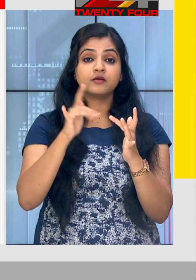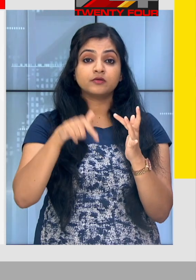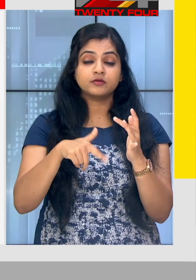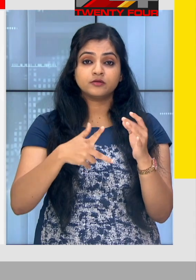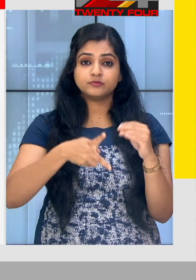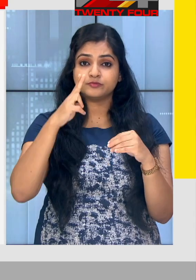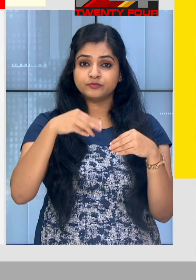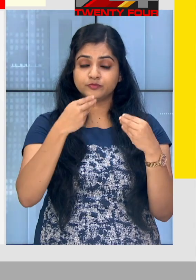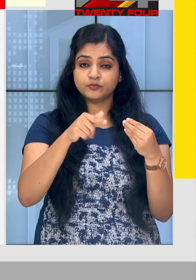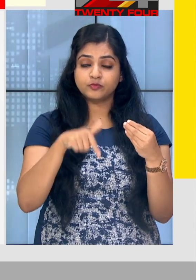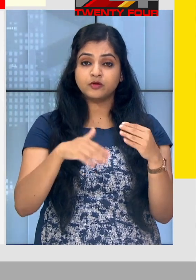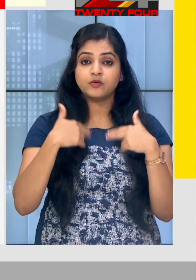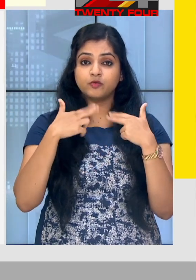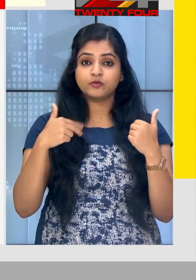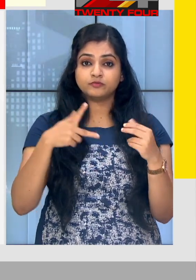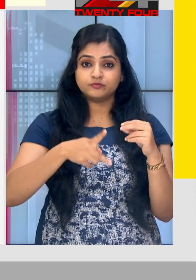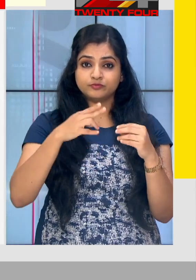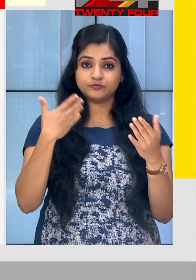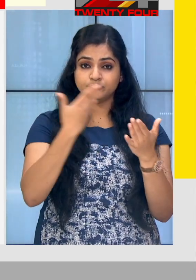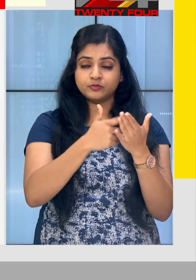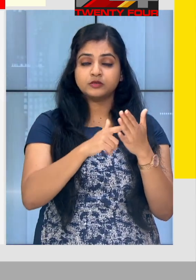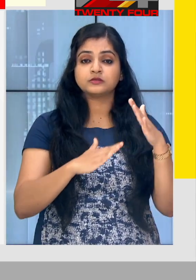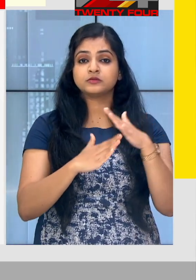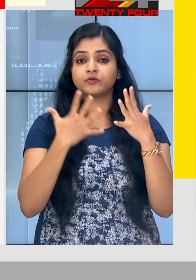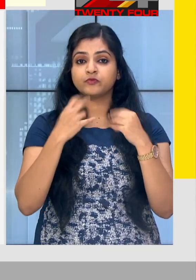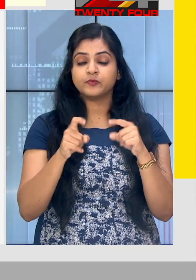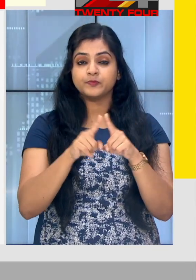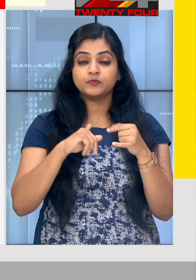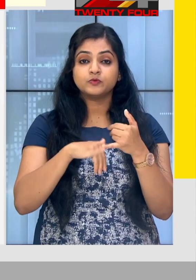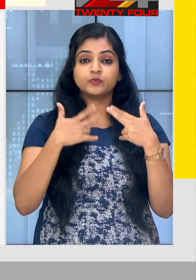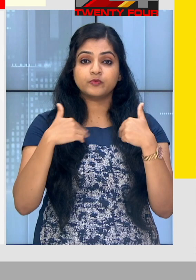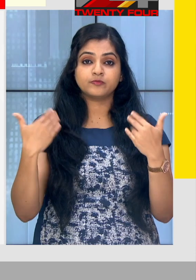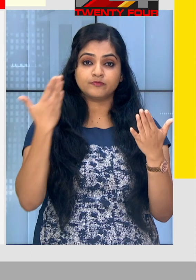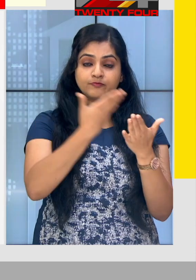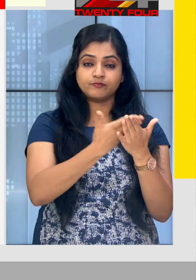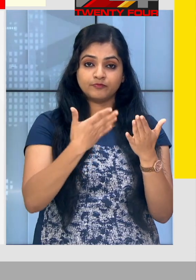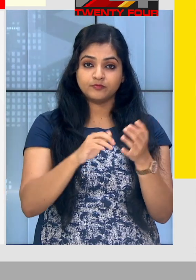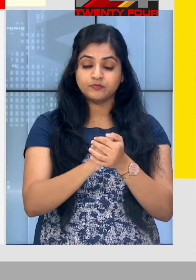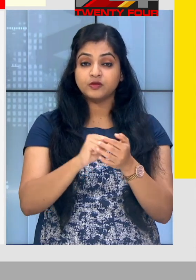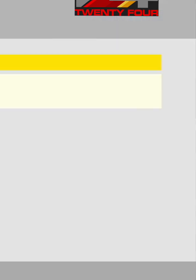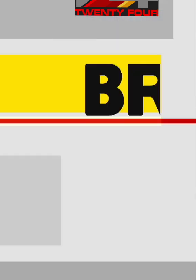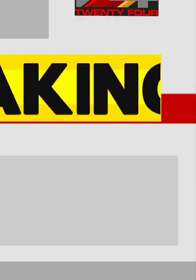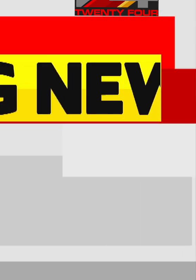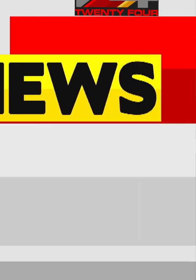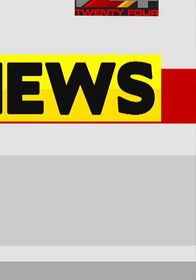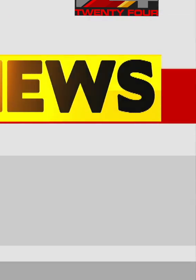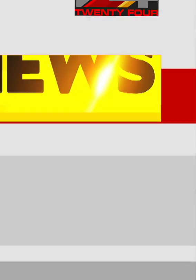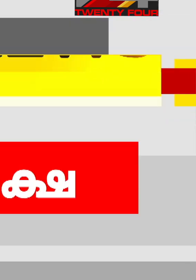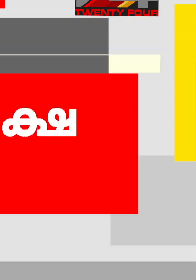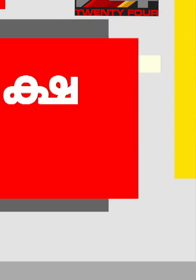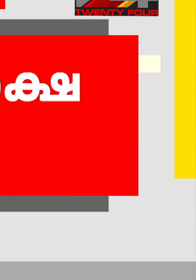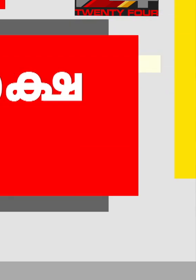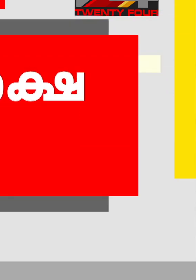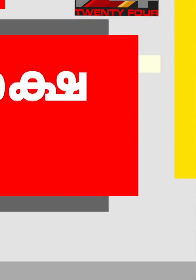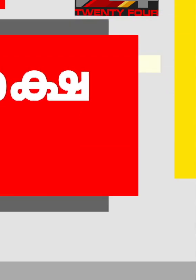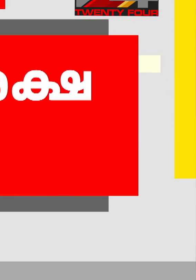വിധിക്ക് സ്റ്റേ ചെയ്യണമെന്നാവശ്യപ്പെട്ടാണ് സുപ്രീം കോടതിയിൽ എത്തിയത്. മറ്റു ഹർജികൾ ആവശ്യപ്പെട്ടത്